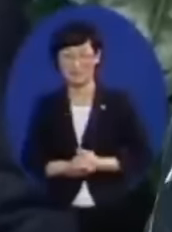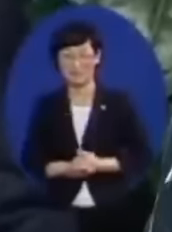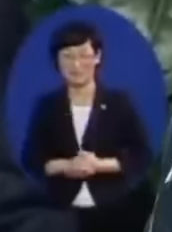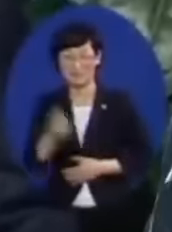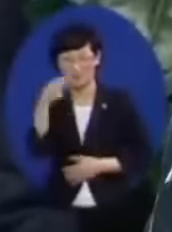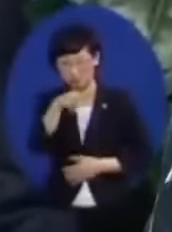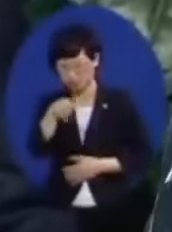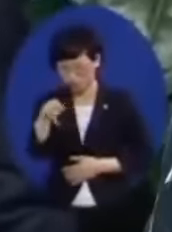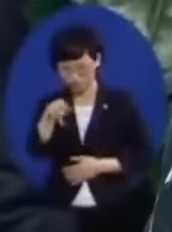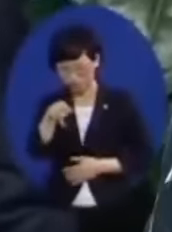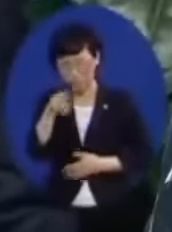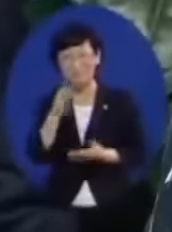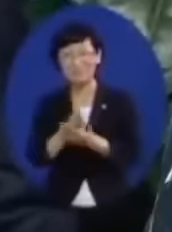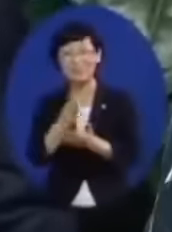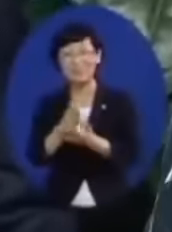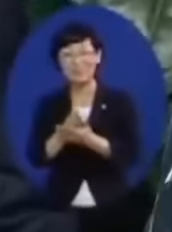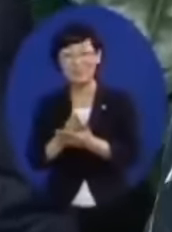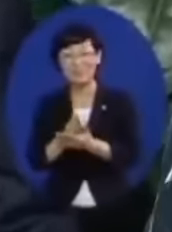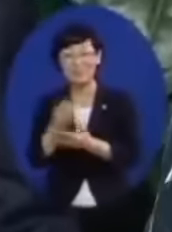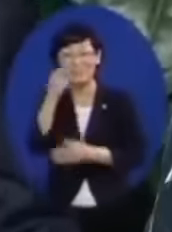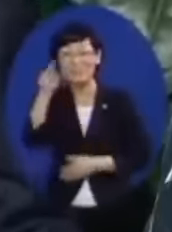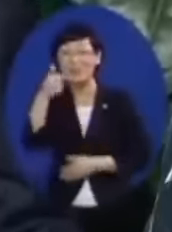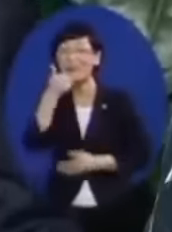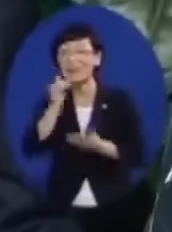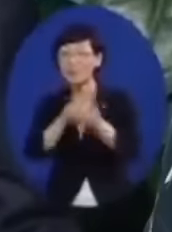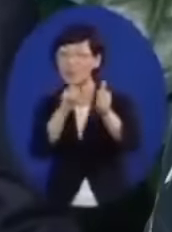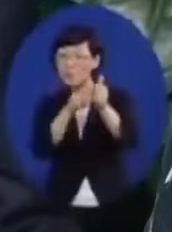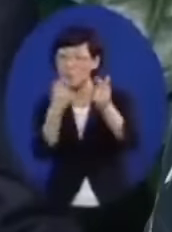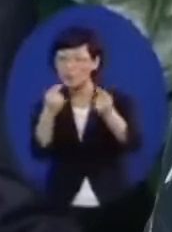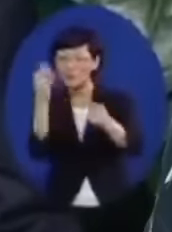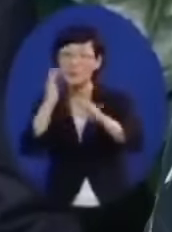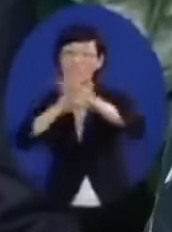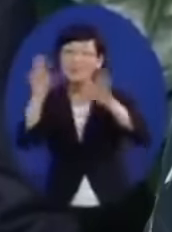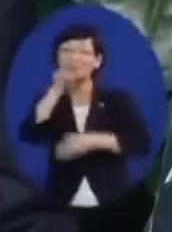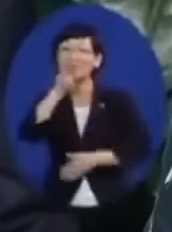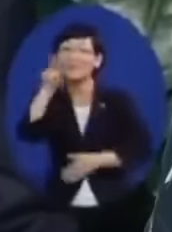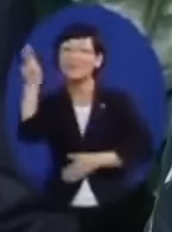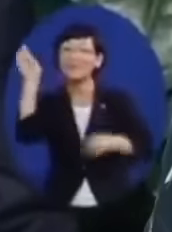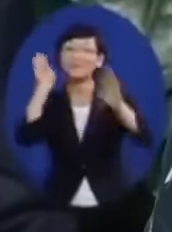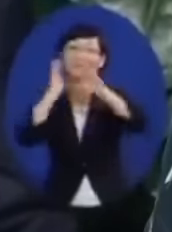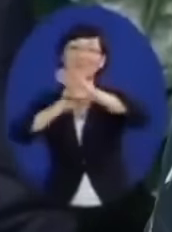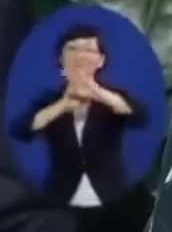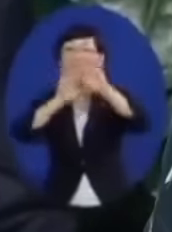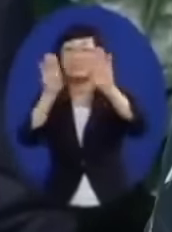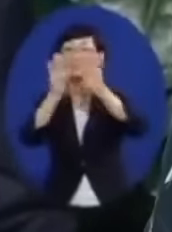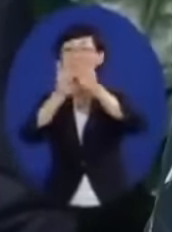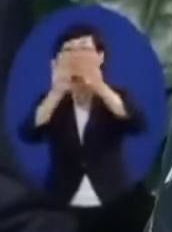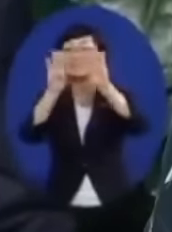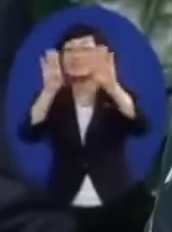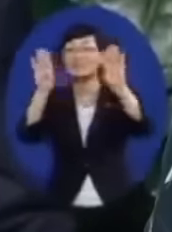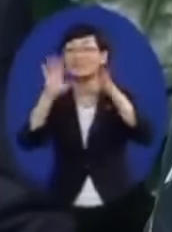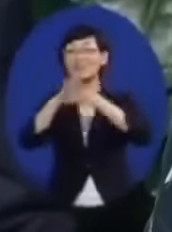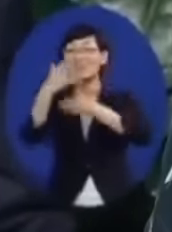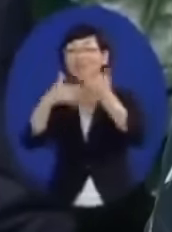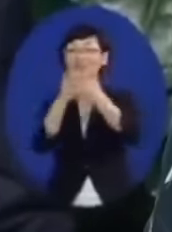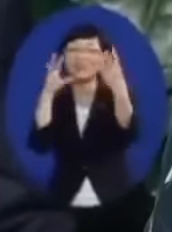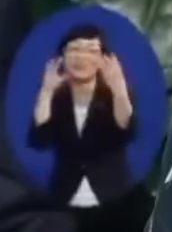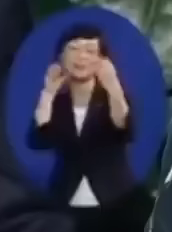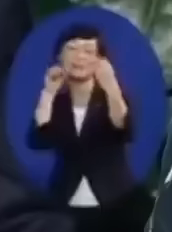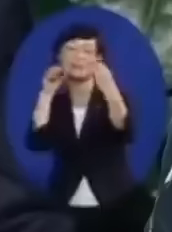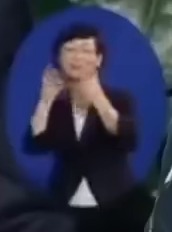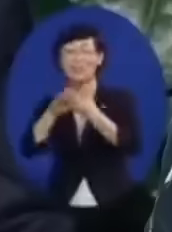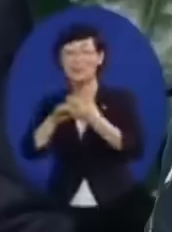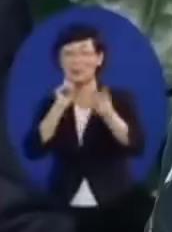땅만 보지 말고 야곱처럼 하늘을 쳐다보고 열린 문을 통해서 하나님과 대화하면